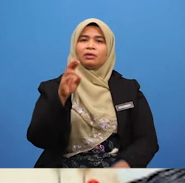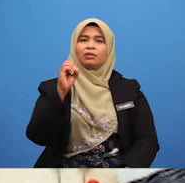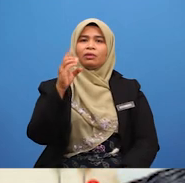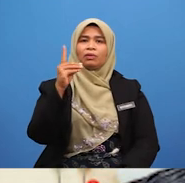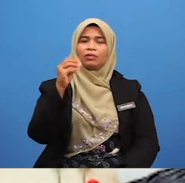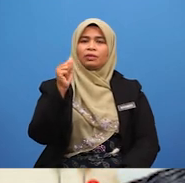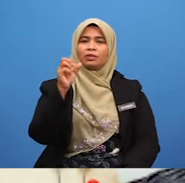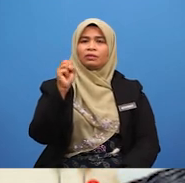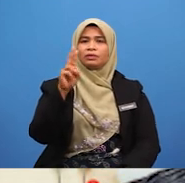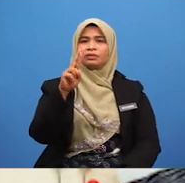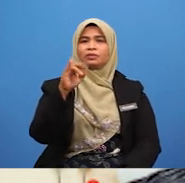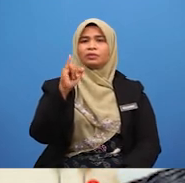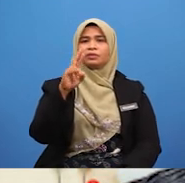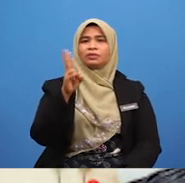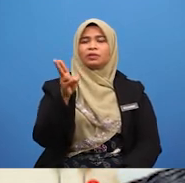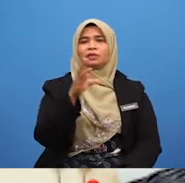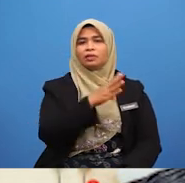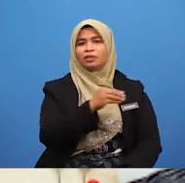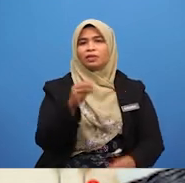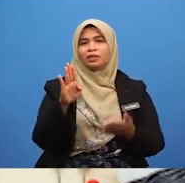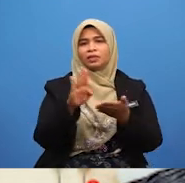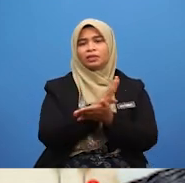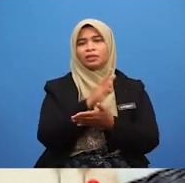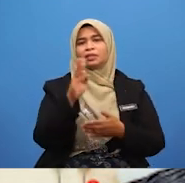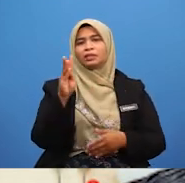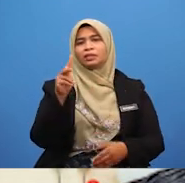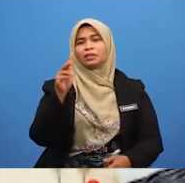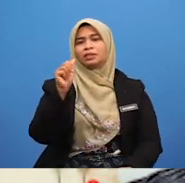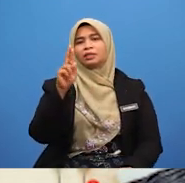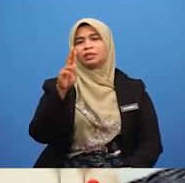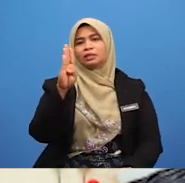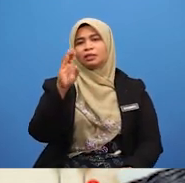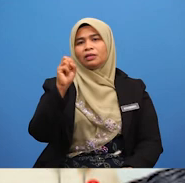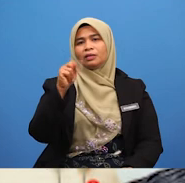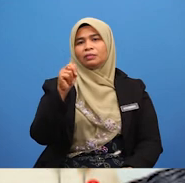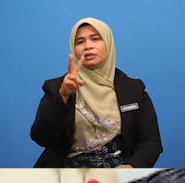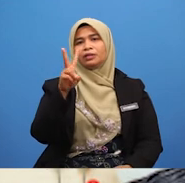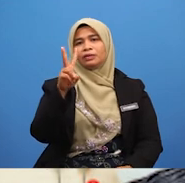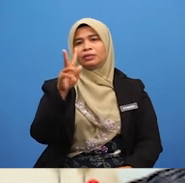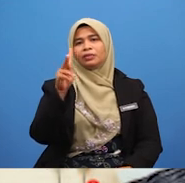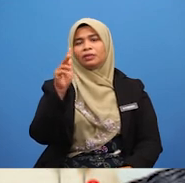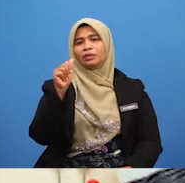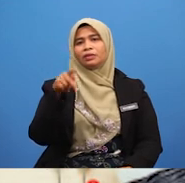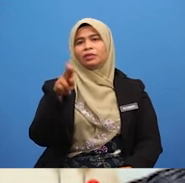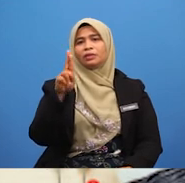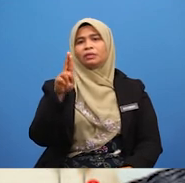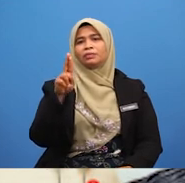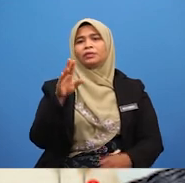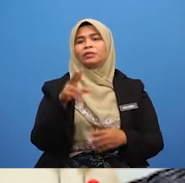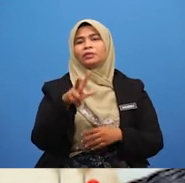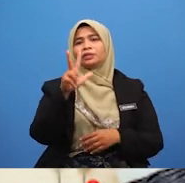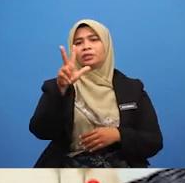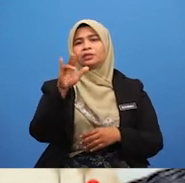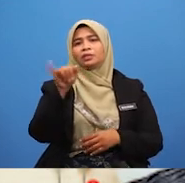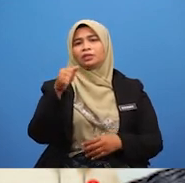dan kertas karbon. Yang kedua, kapur tukang jahit. Yang ketiga, jeluju